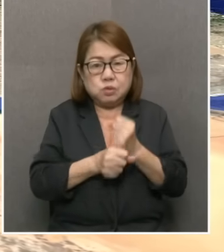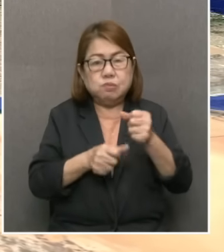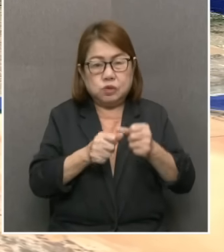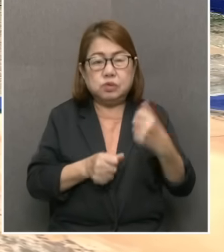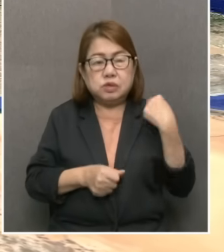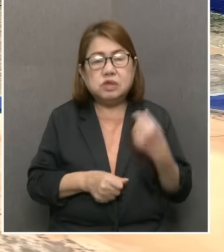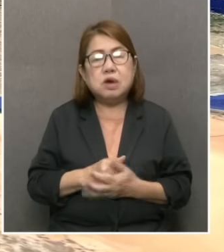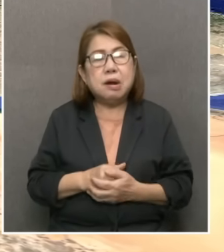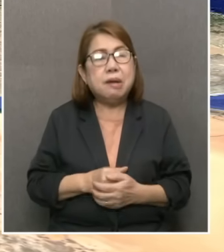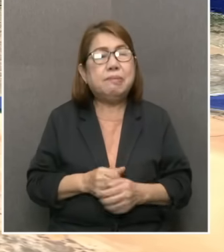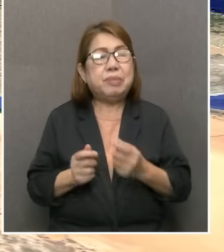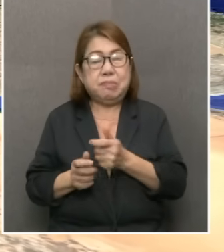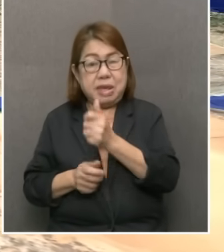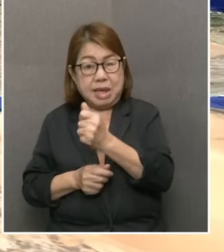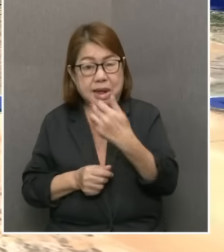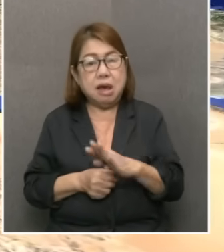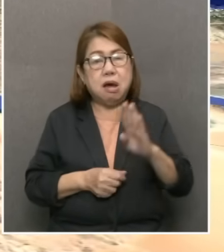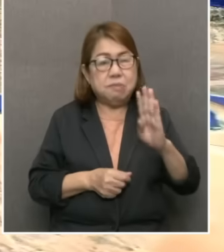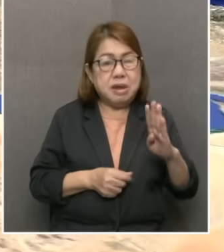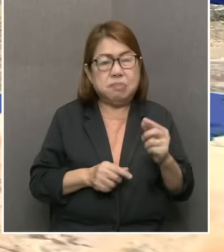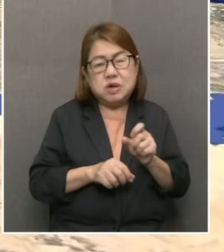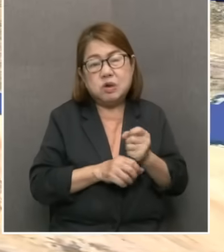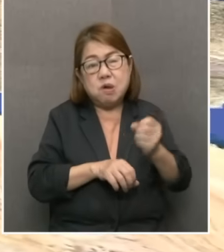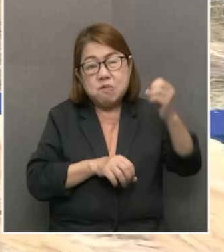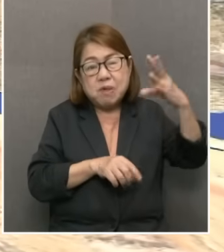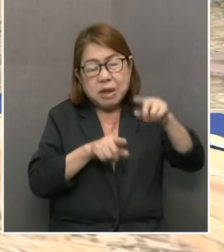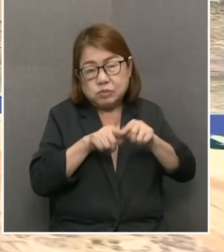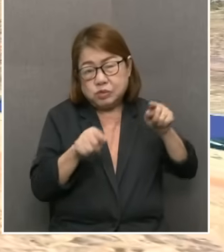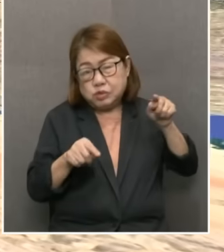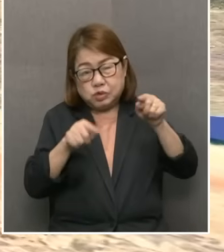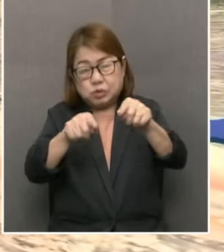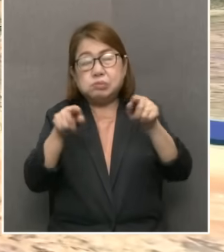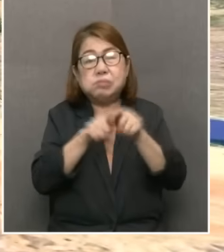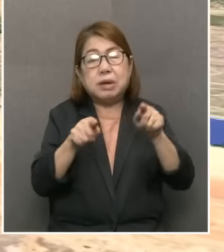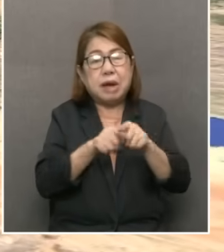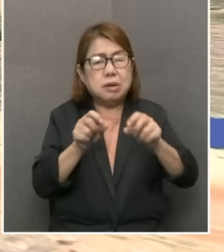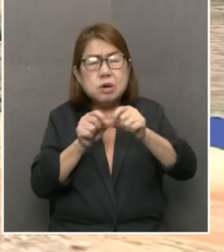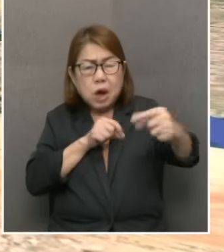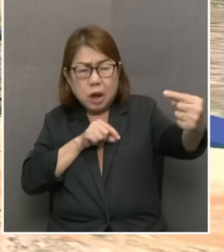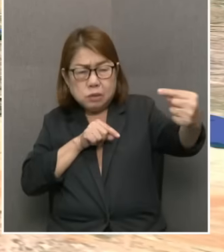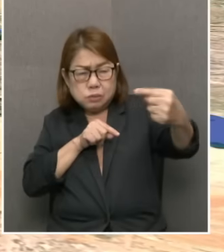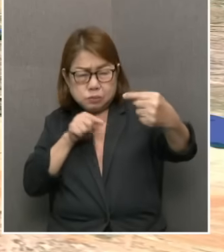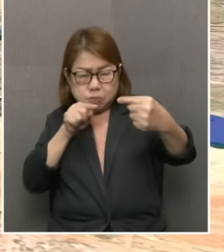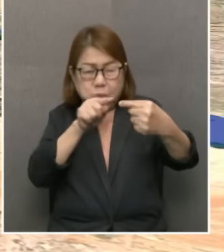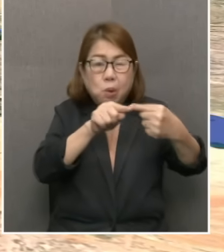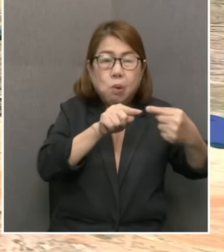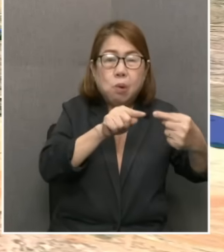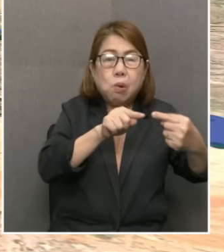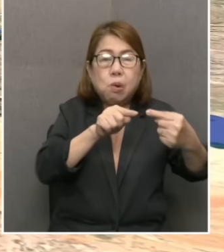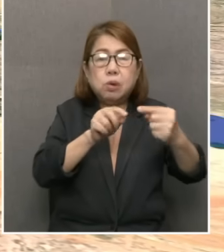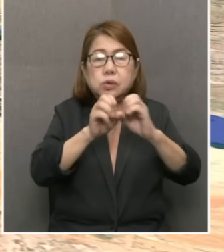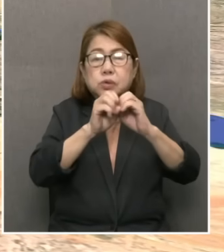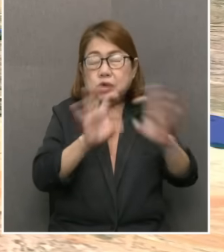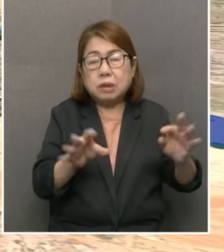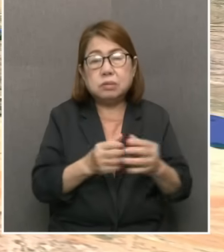าไอออนบีมค่ะหรือว่าลำแสงเหล็กออกแบบมาเพื่อสกัดกั้นการโจมตีระยะไกลไม่ว่าจะเป็นจรวดขีปนาวุธ